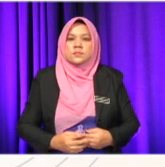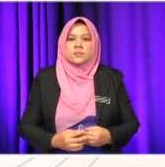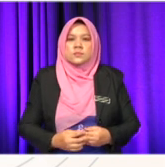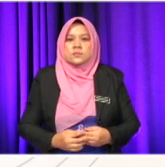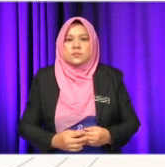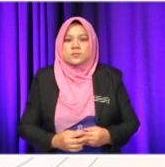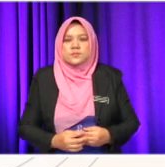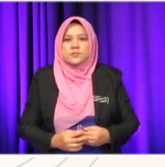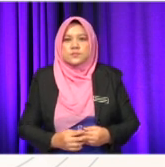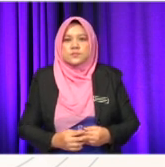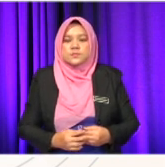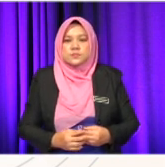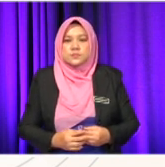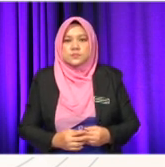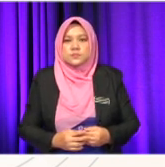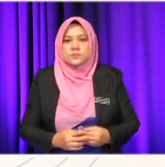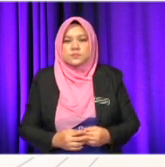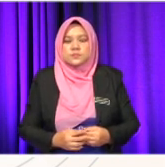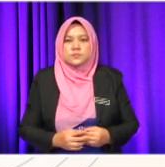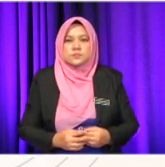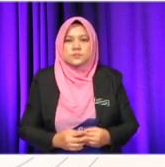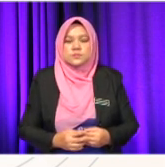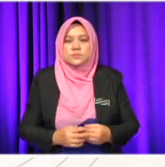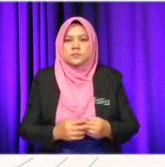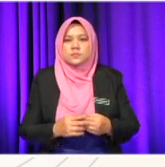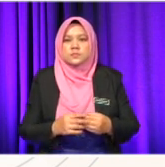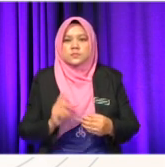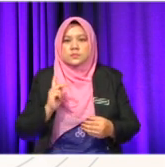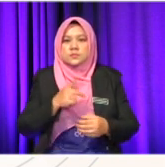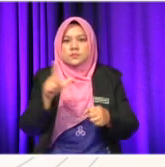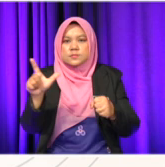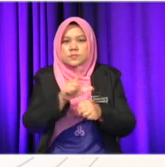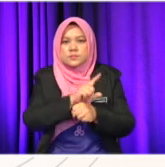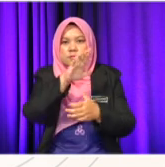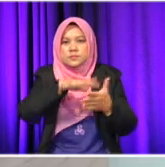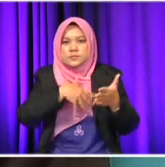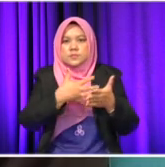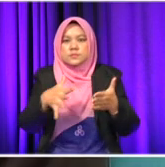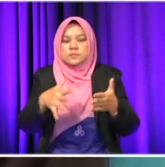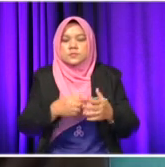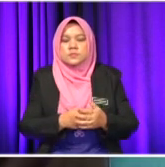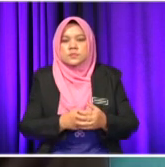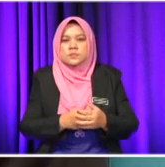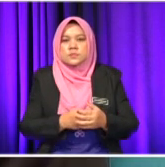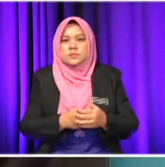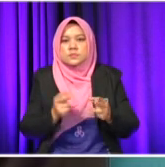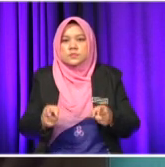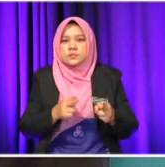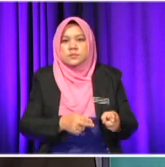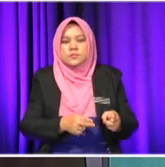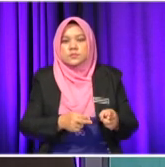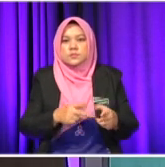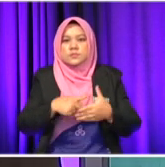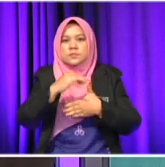kita punya familia tersebut Oke so kita lengkap kan kita punya jadwalnya kita tengok pengurus Project tadi berapa hari